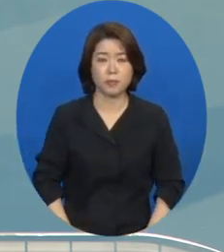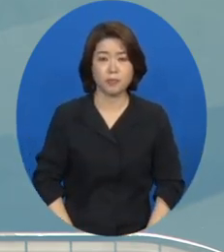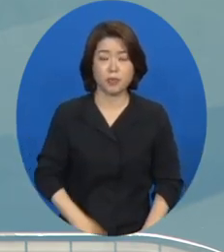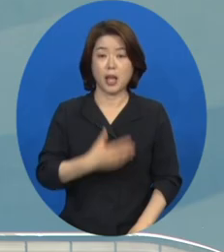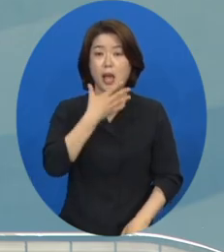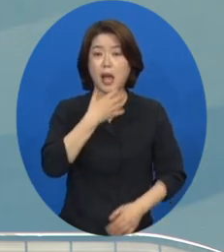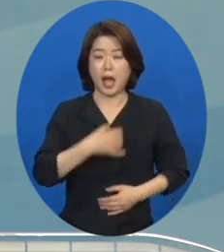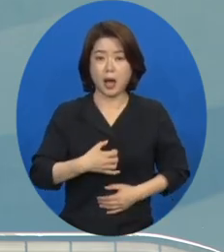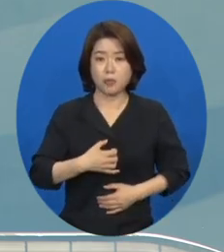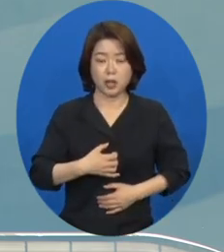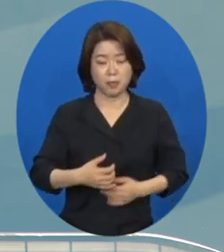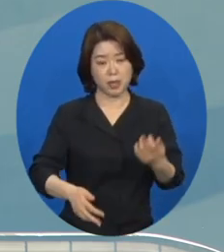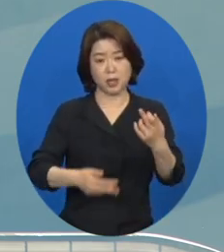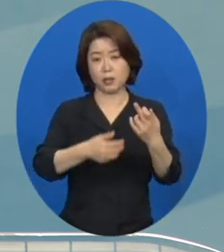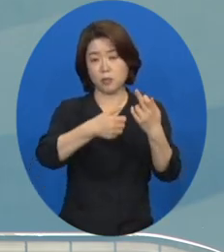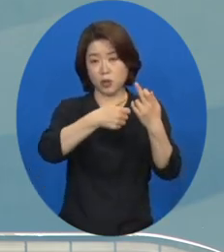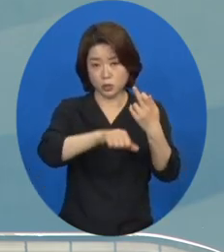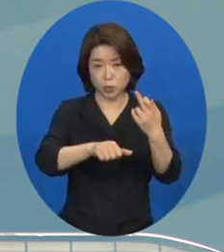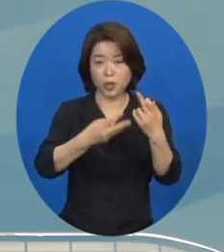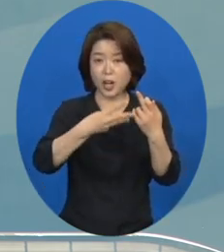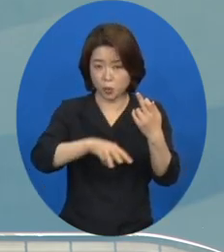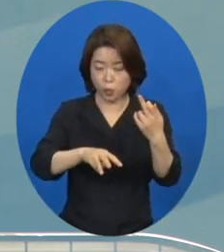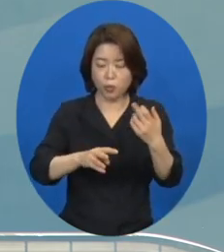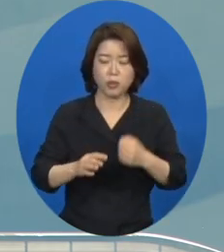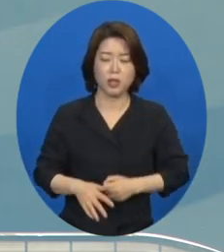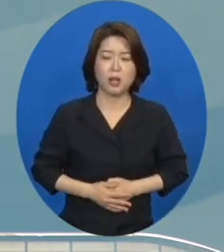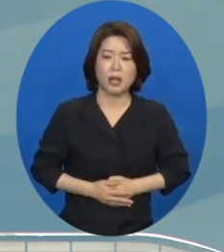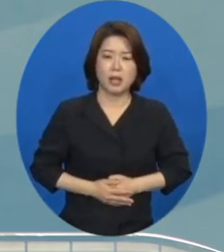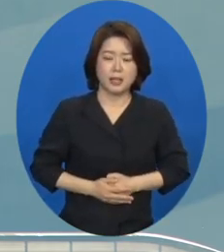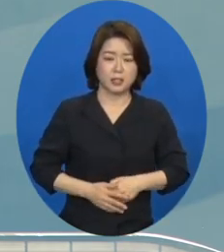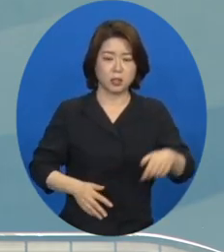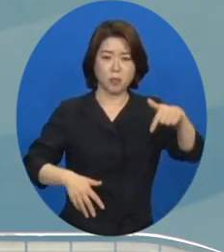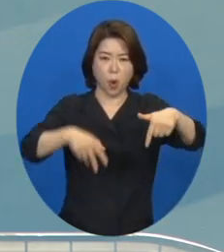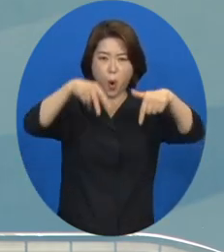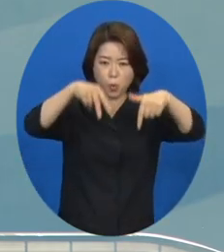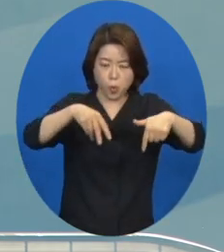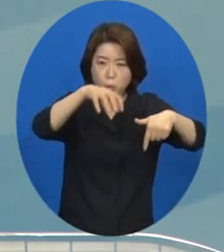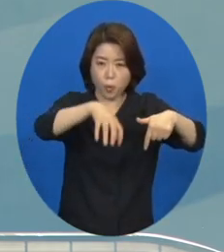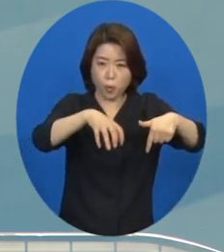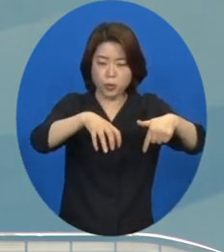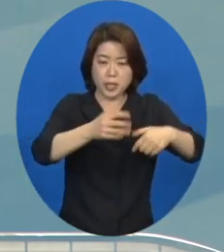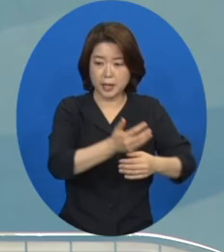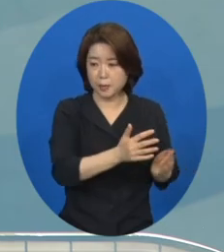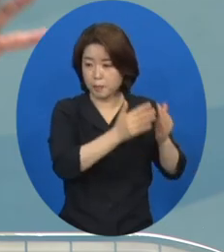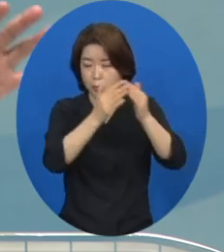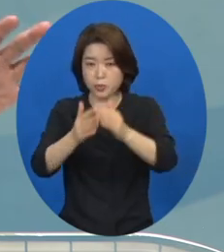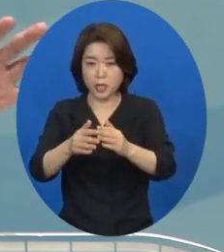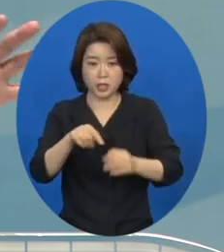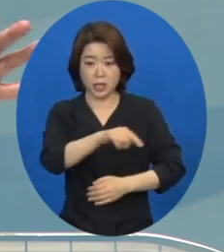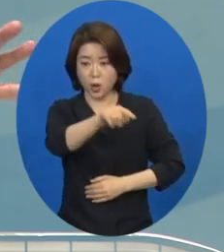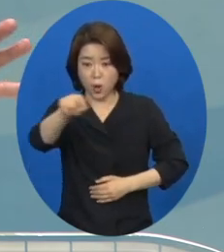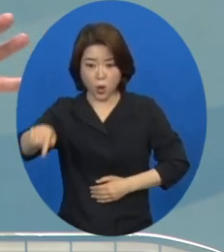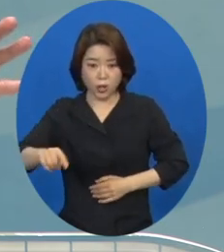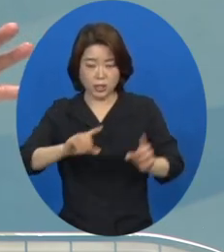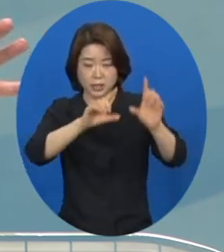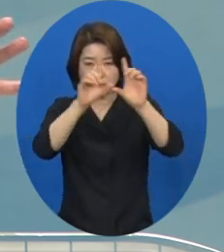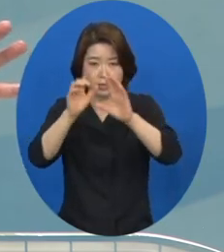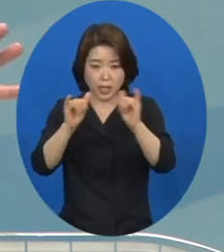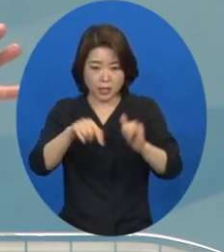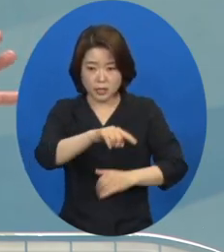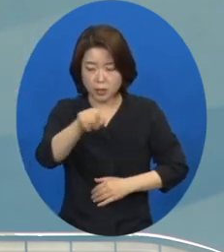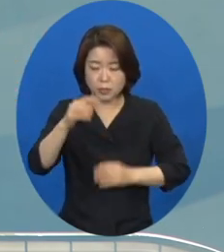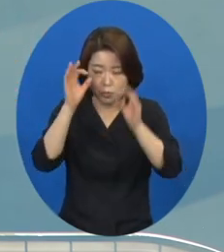아브라함의 조카 롯이 소돔과 고모라 땅으로 이사를 갔는데 그곳에 사는 사람이 너무너무 죄악이